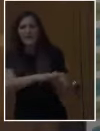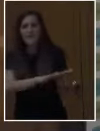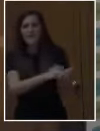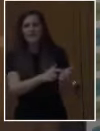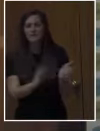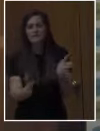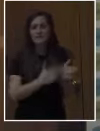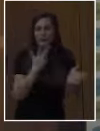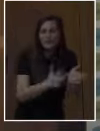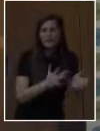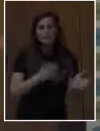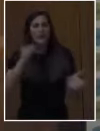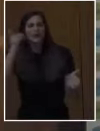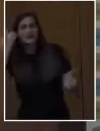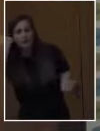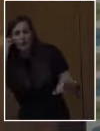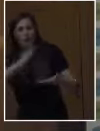ένα λάπτοπ.